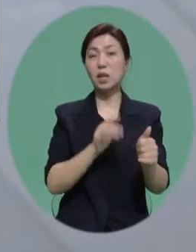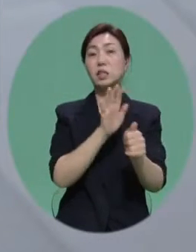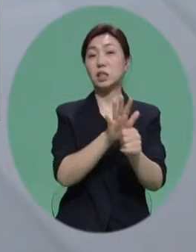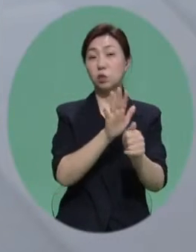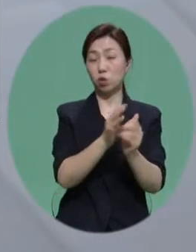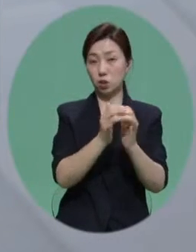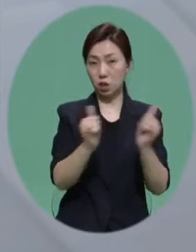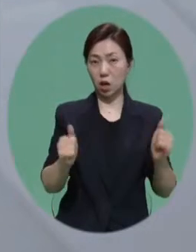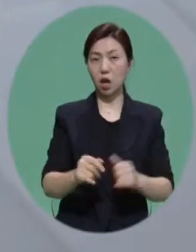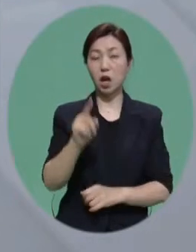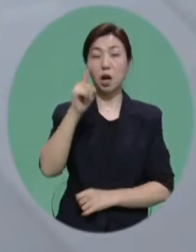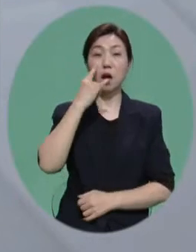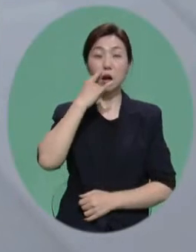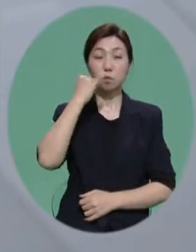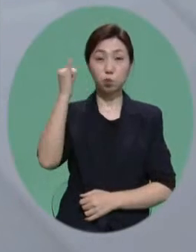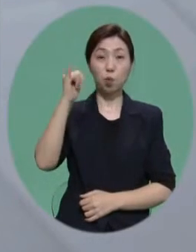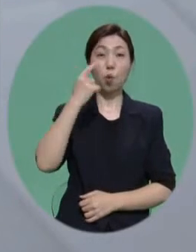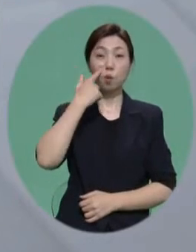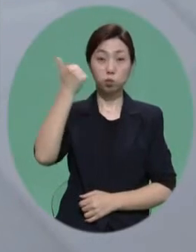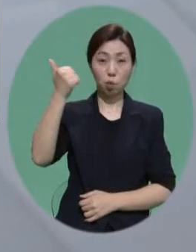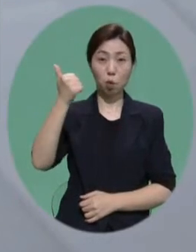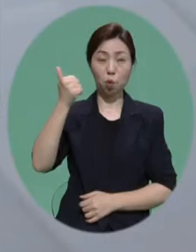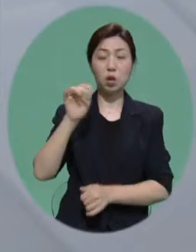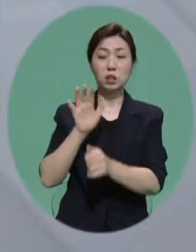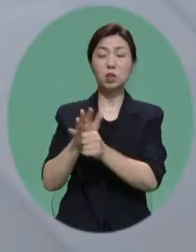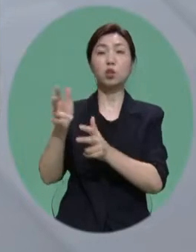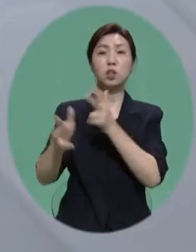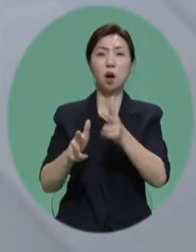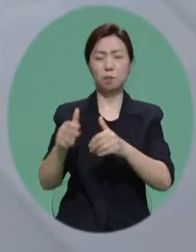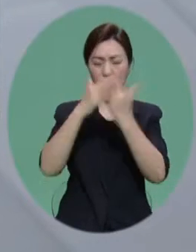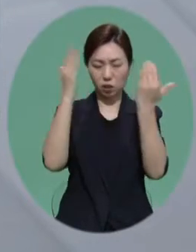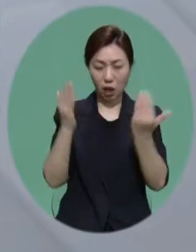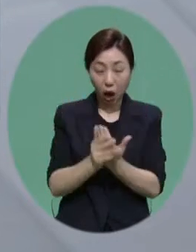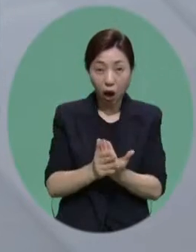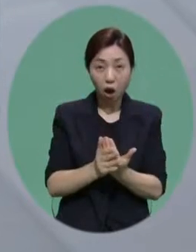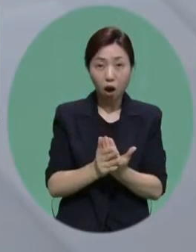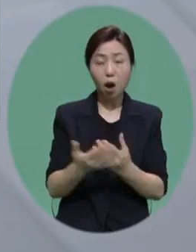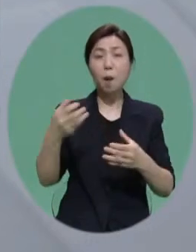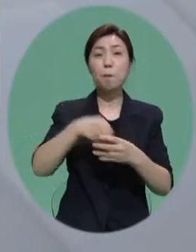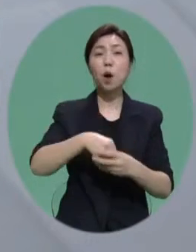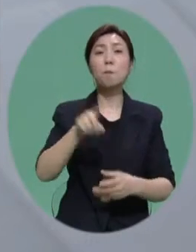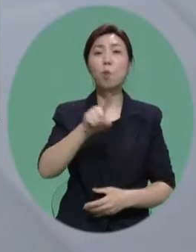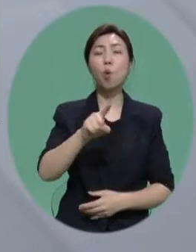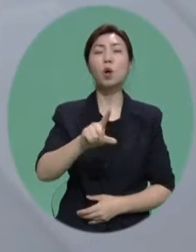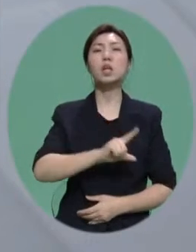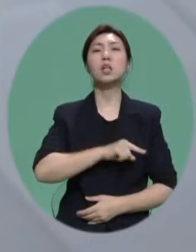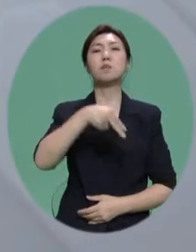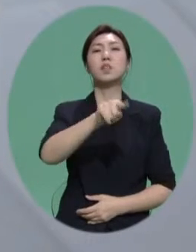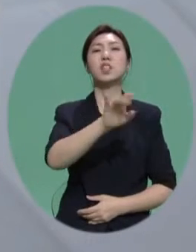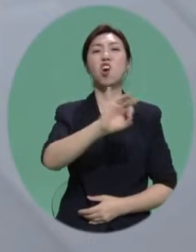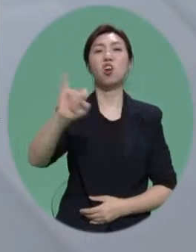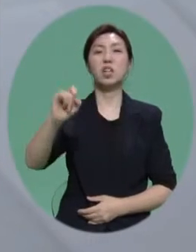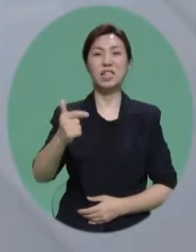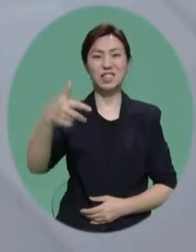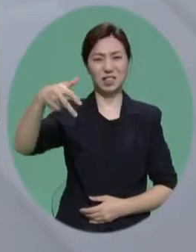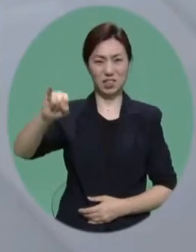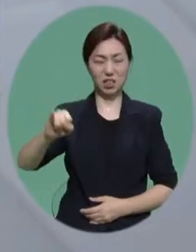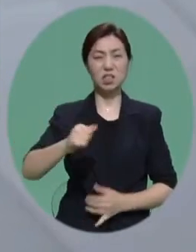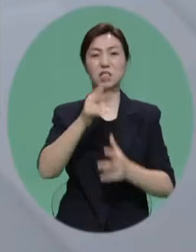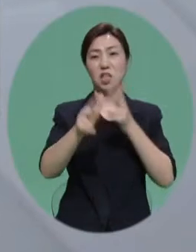한부모 지원 강화 섬이다 있 성인지 예산 이에요 이게 여성을 위한 쟁 예산이 아니고